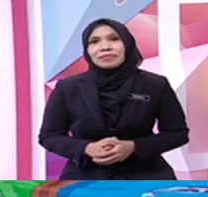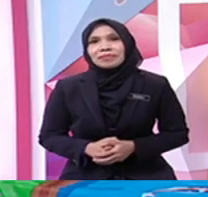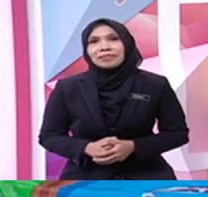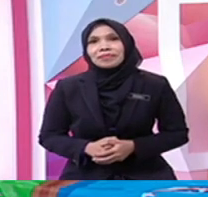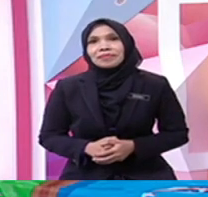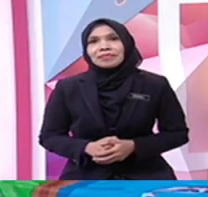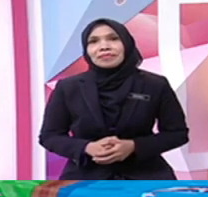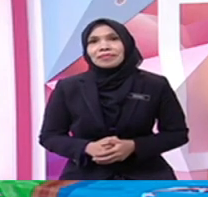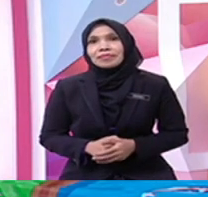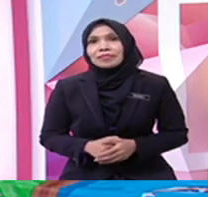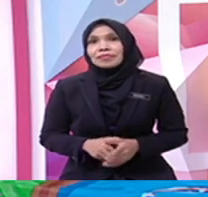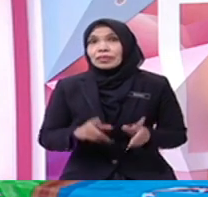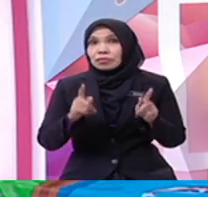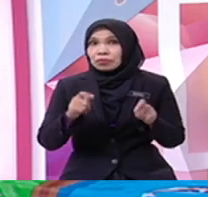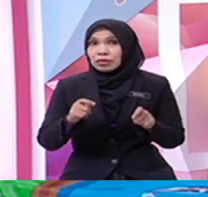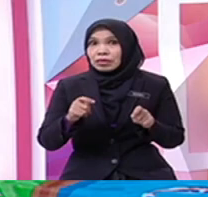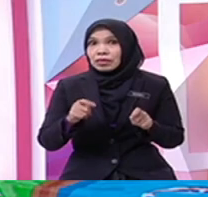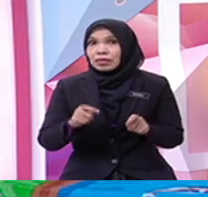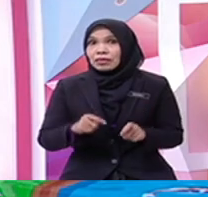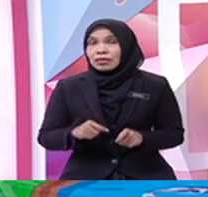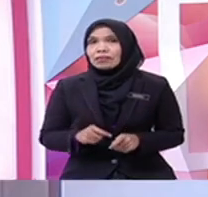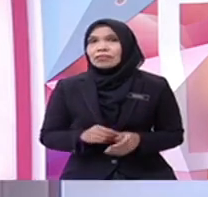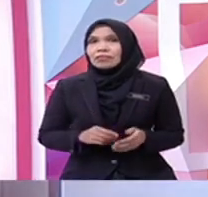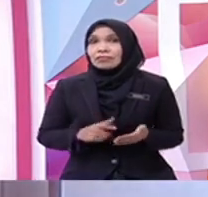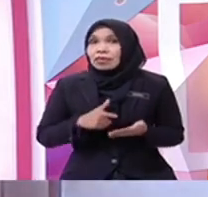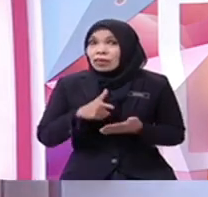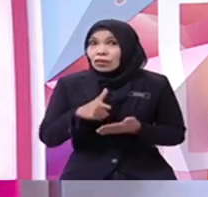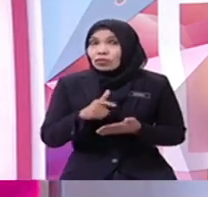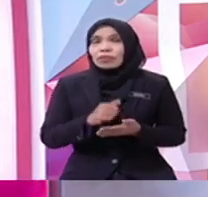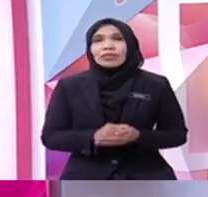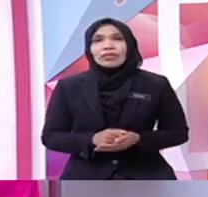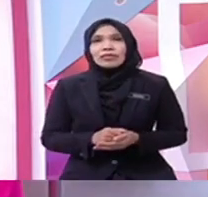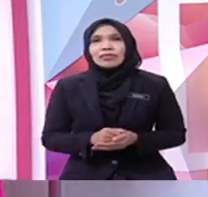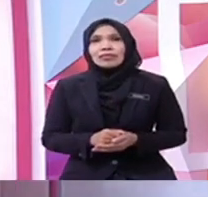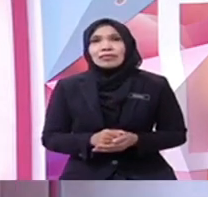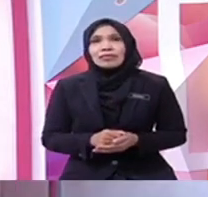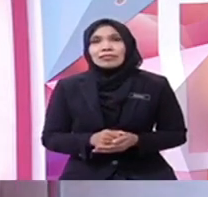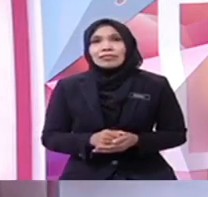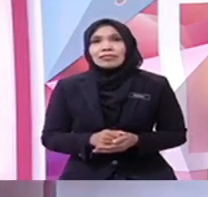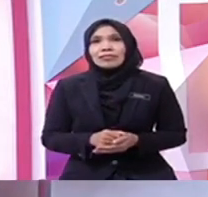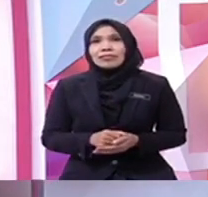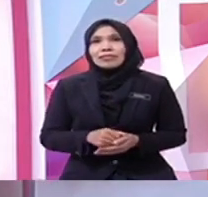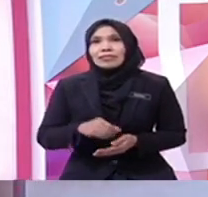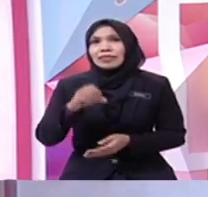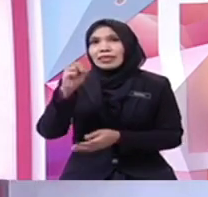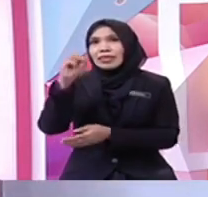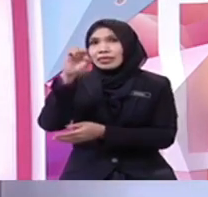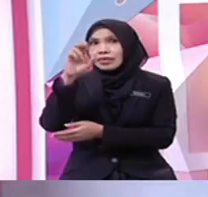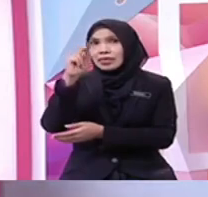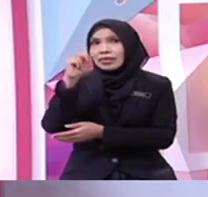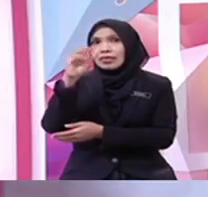chehab leluasa service Yang kukira dua siswi itu laluan yang ada banyak rintangan yang begitu nih